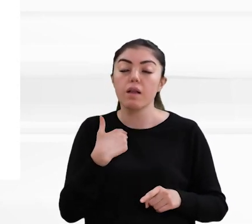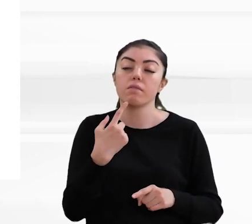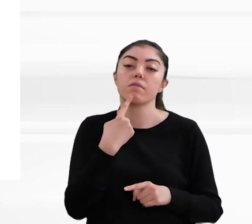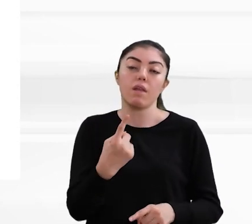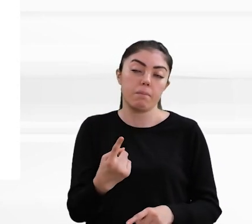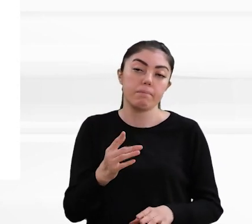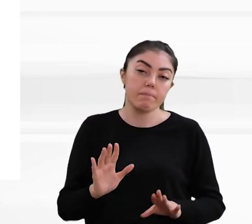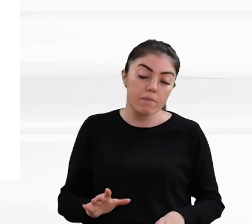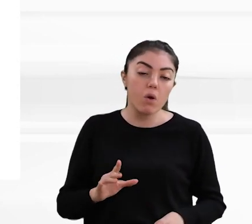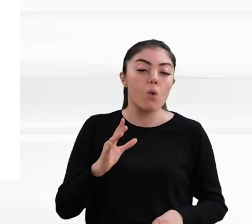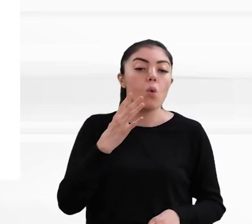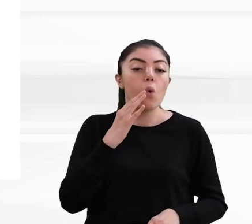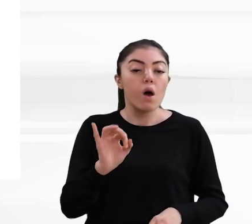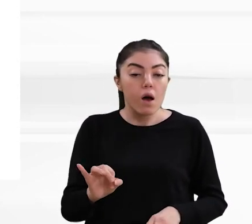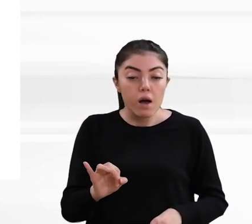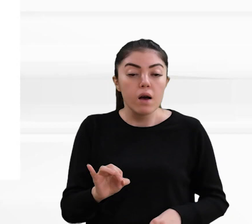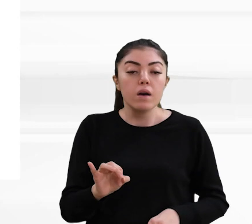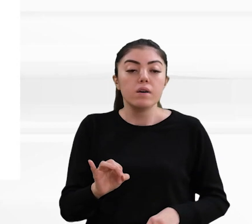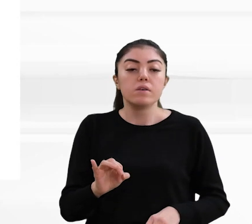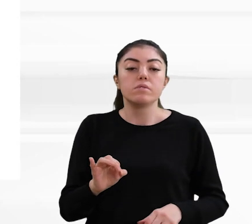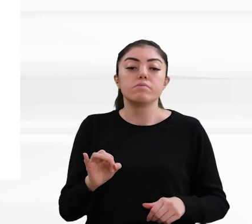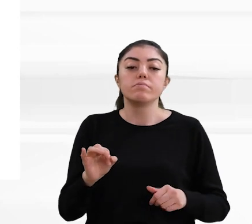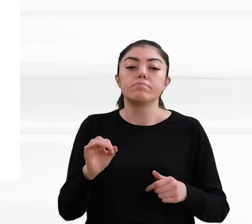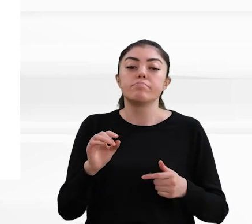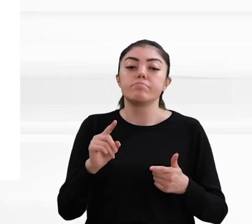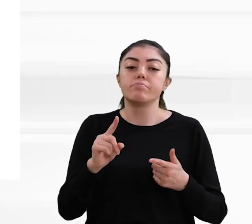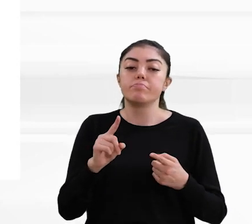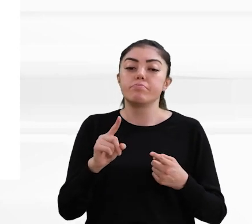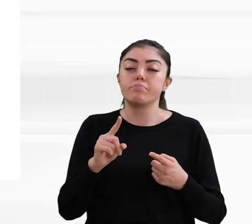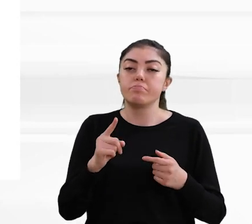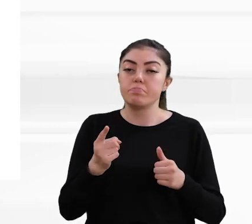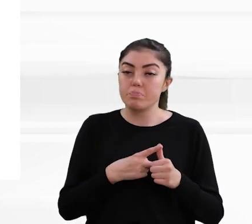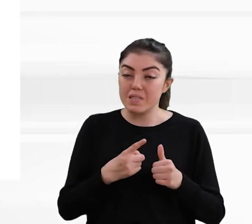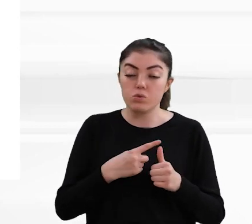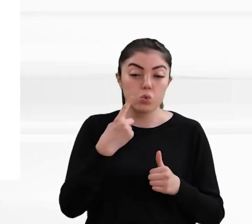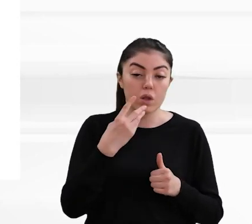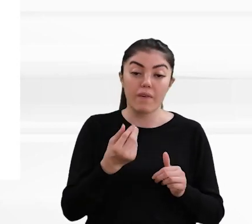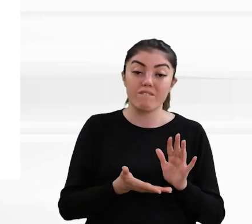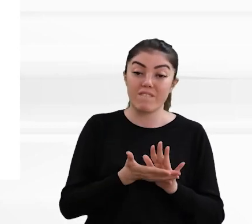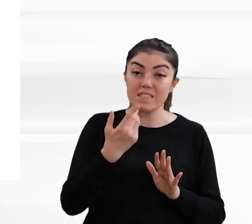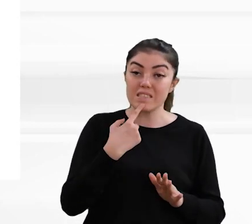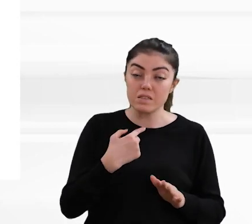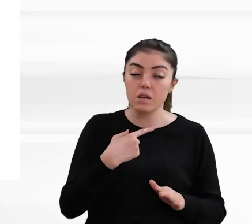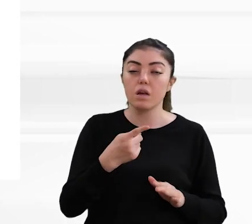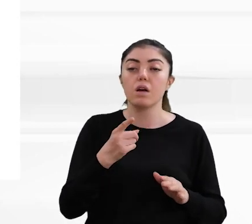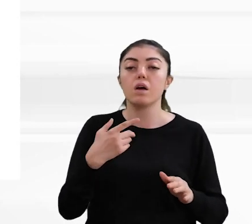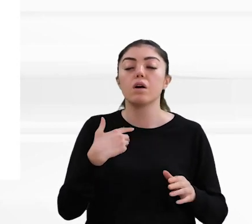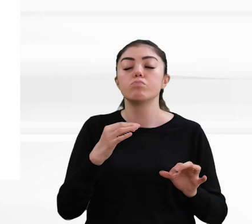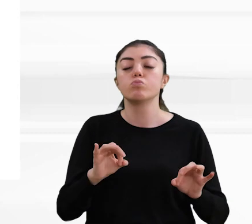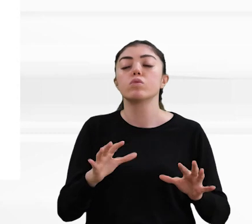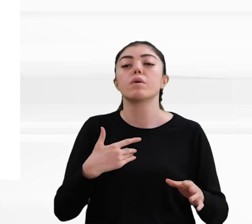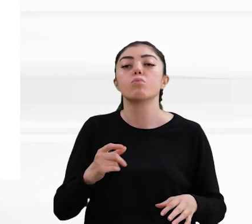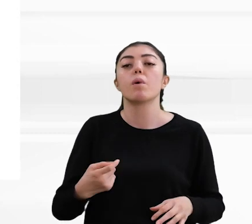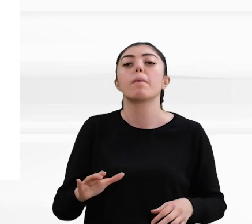olduğunu söylemiştik zaten Öyleyse birincinin içerdiği fosfor Diesel sayısı daha fazladır ı biz buradan